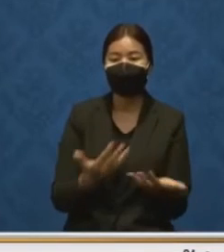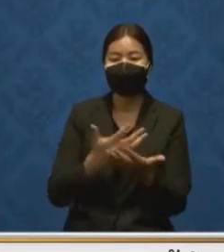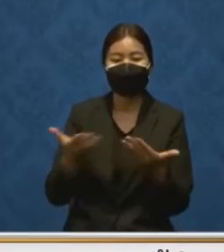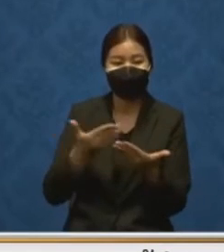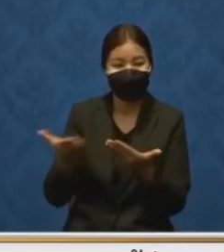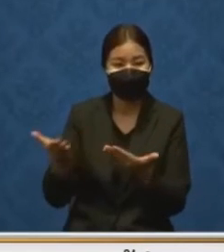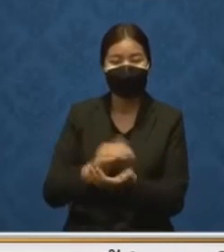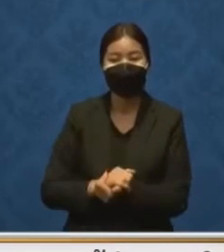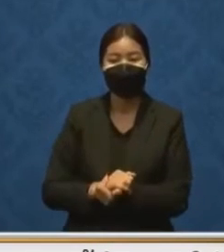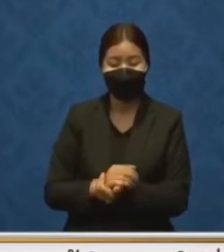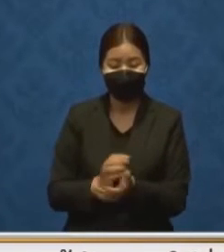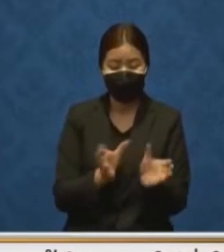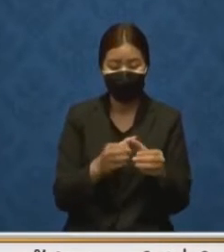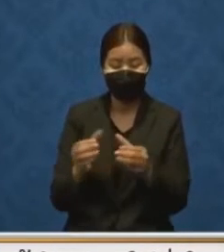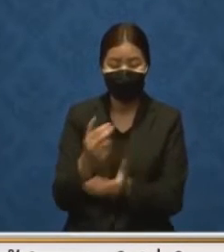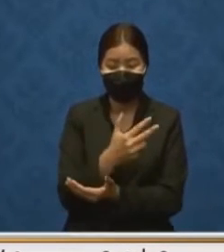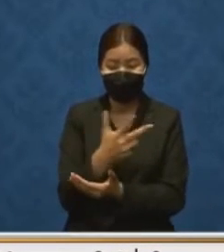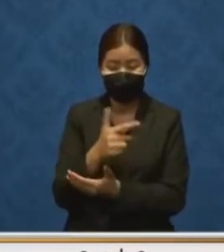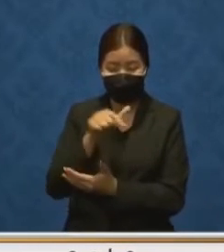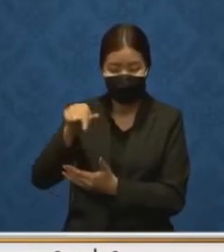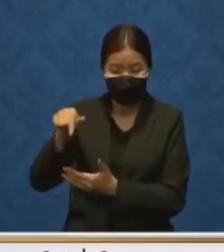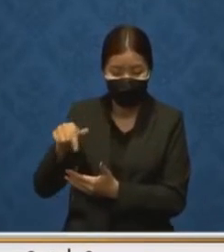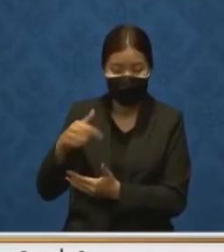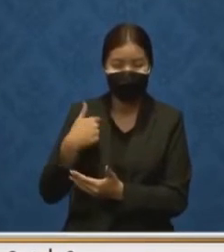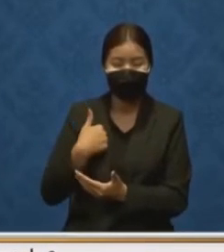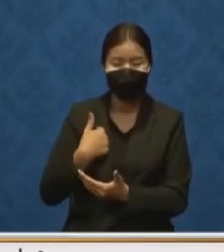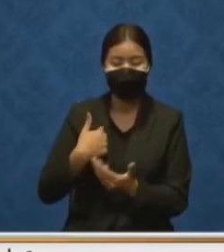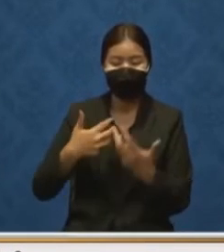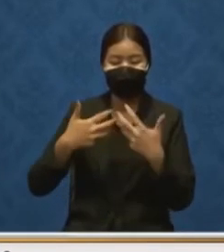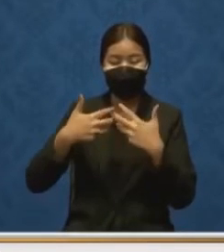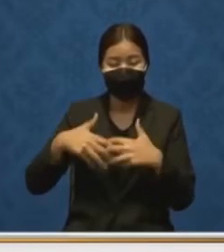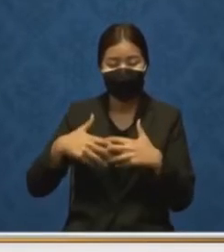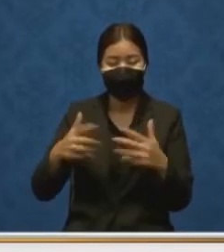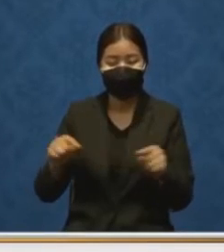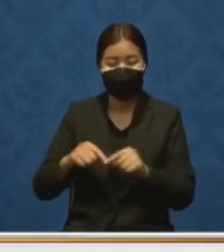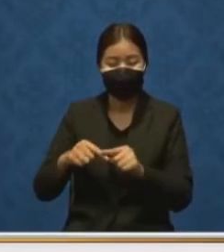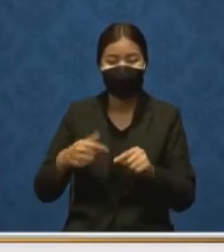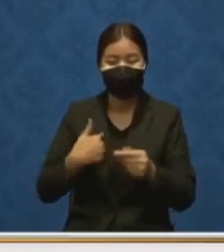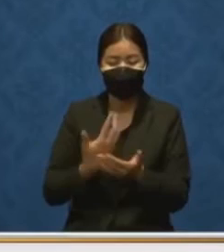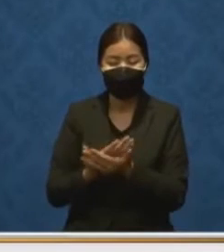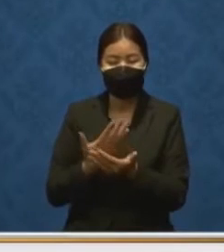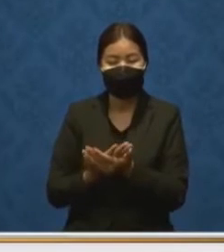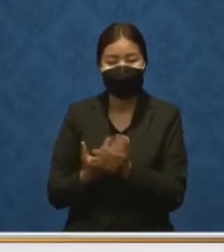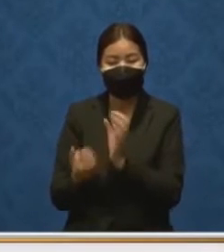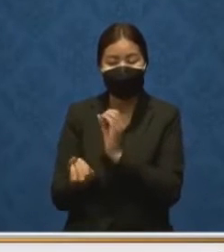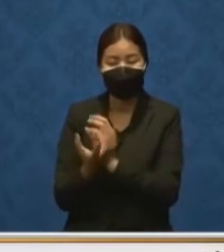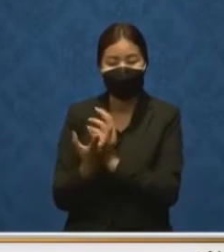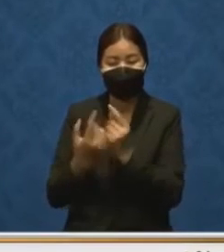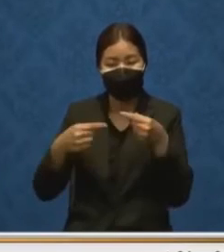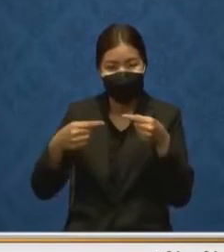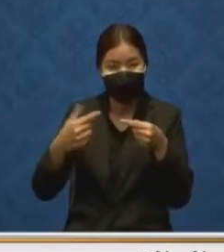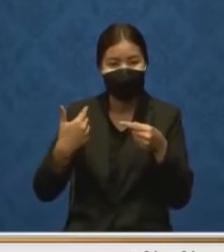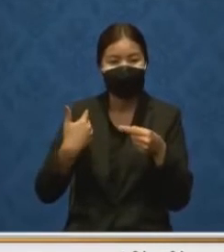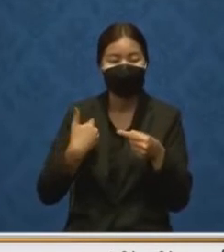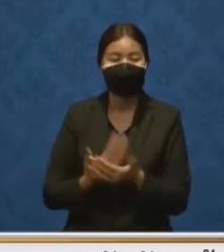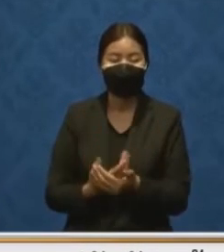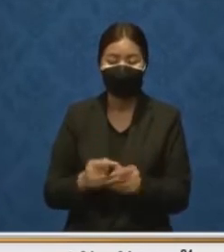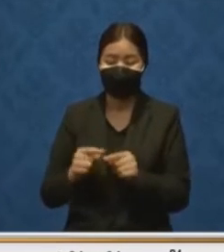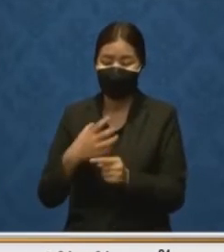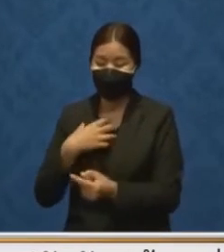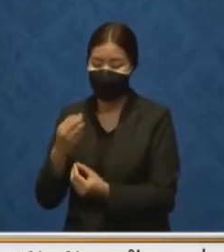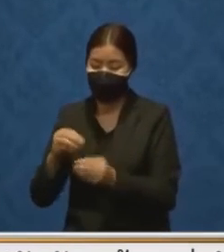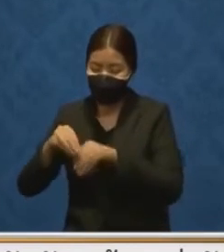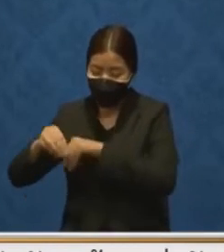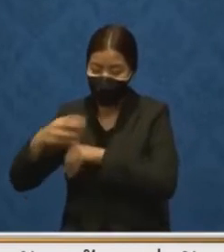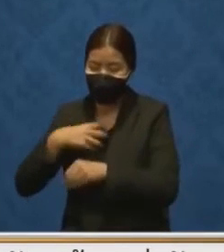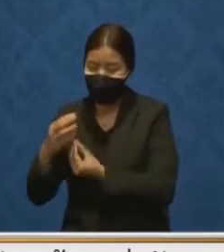ั้ง 3 กลุมทต้องยอมรบความจริว่าผลประยอดขัดกันกลุมกะเฟรตriend ผู้ปลูกปรามก็อยากใหปรราคา